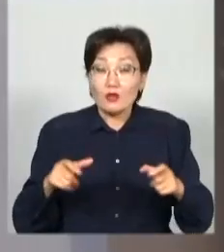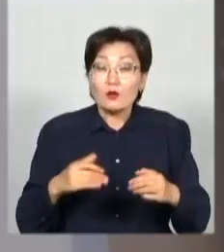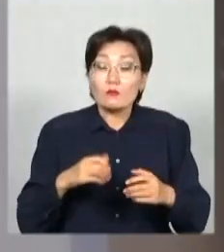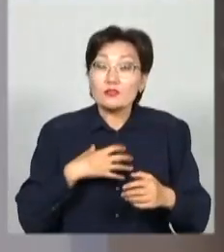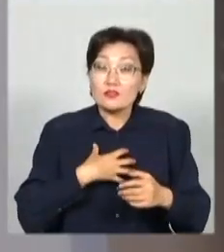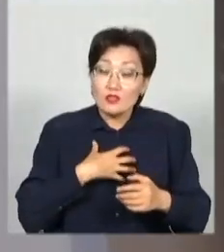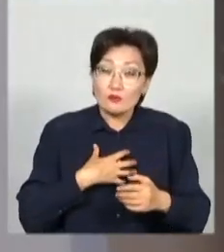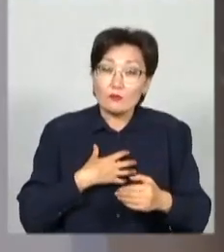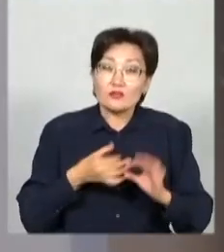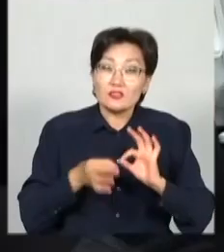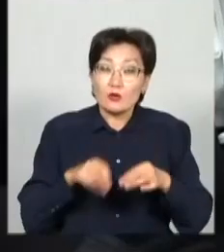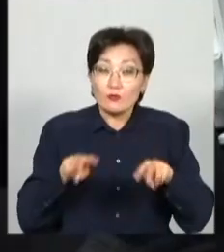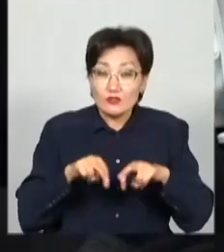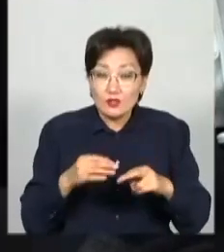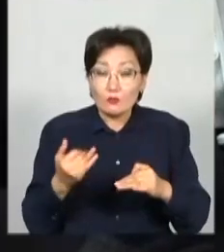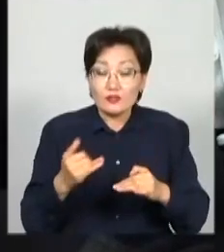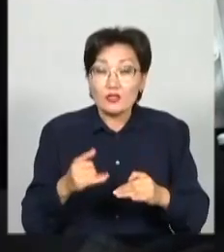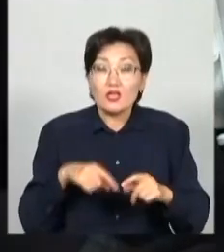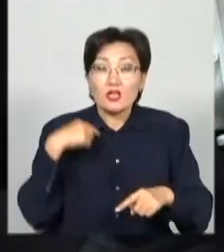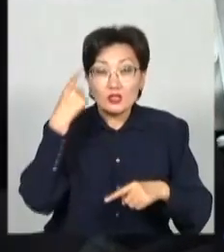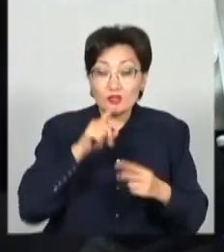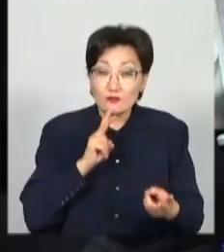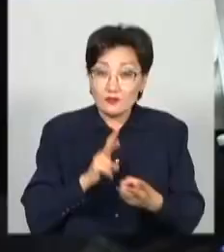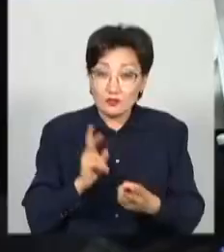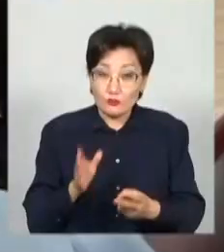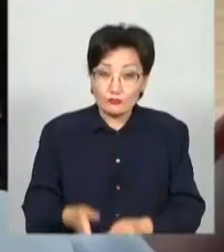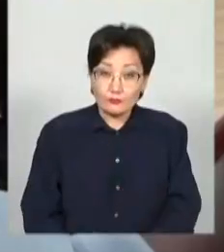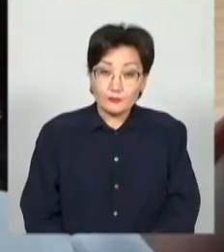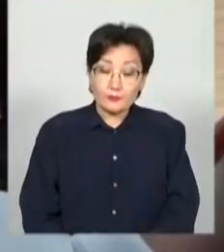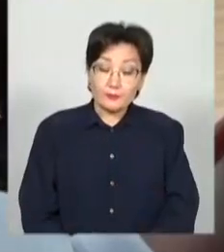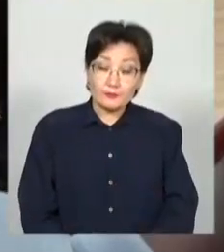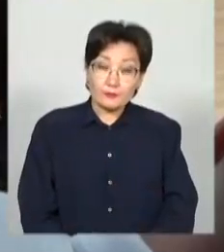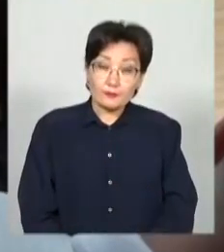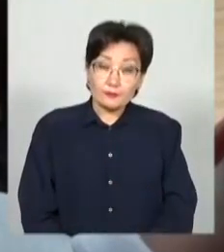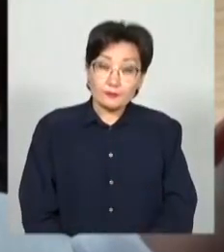проблемы требуют более тщательного рассмотрения, он назначил личную встречу. Динара Сабитова, Сагынтай Мунайтпасов, телеканал Алматы.